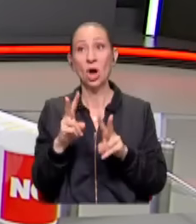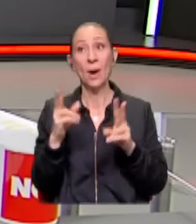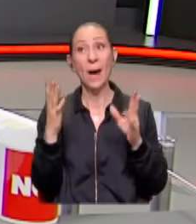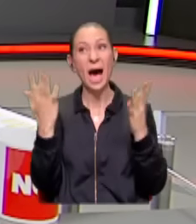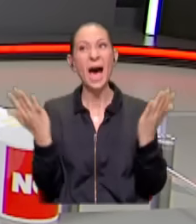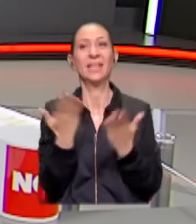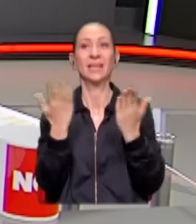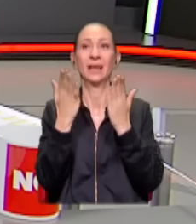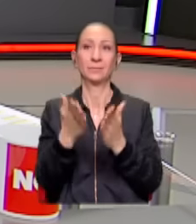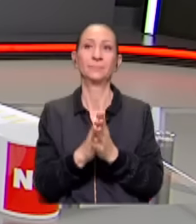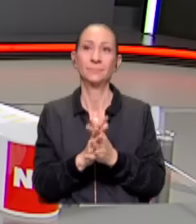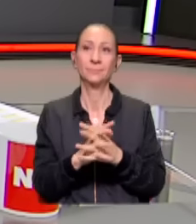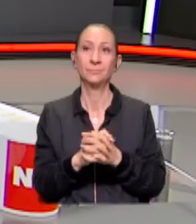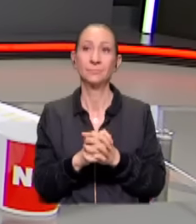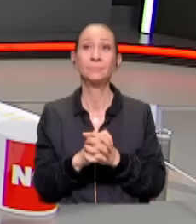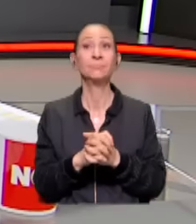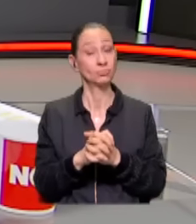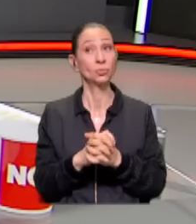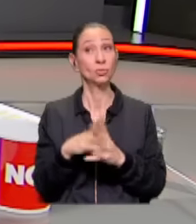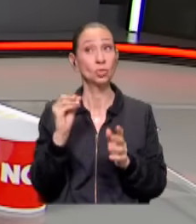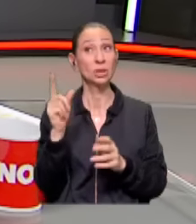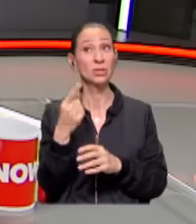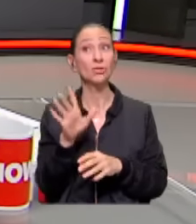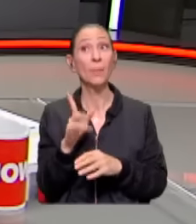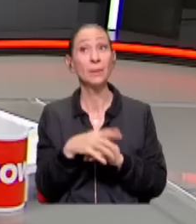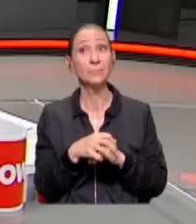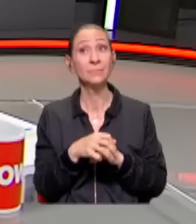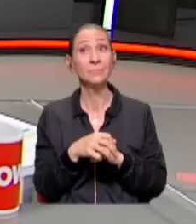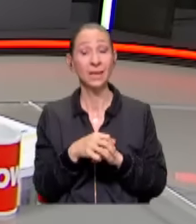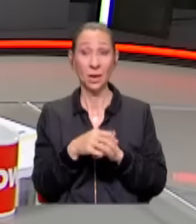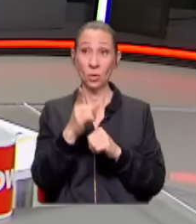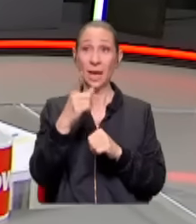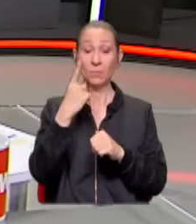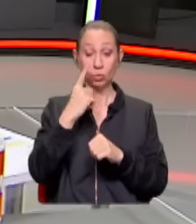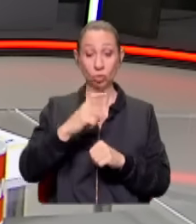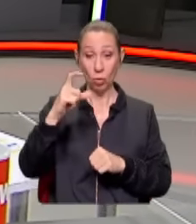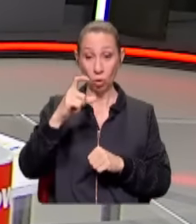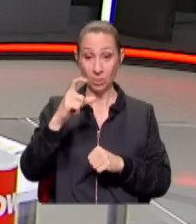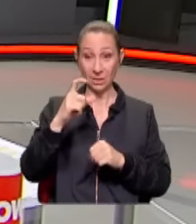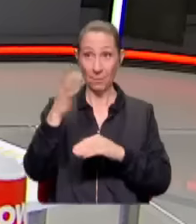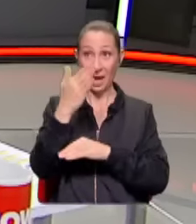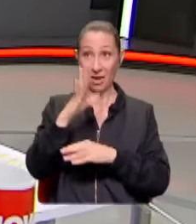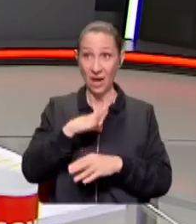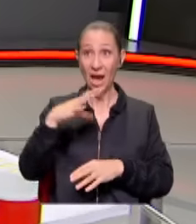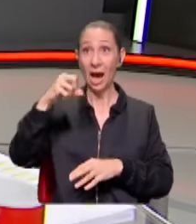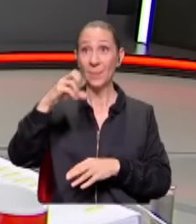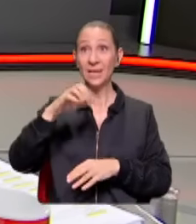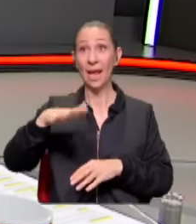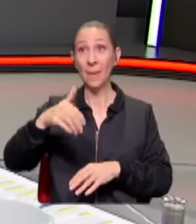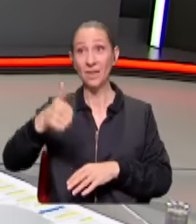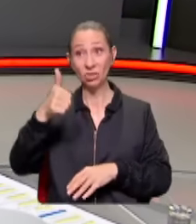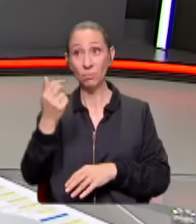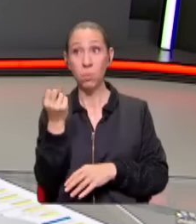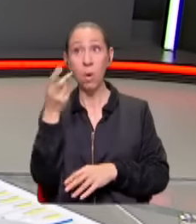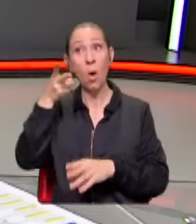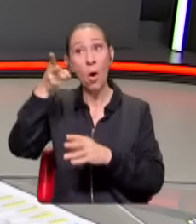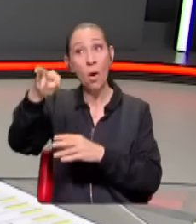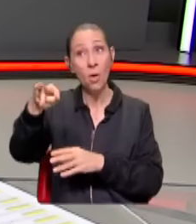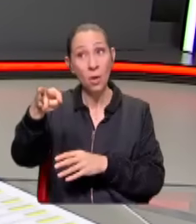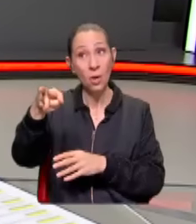adeta. Çok enteresan değil mi? Orada hem Cumhurbaşkanlığı forsu var, hem AK Parti Genel Başkanlığı.